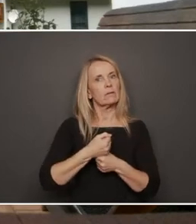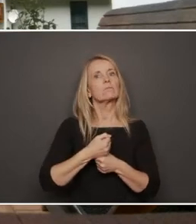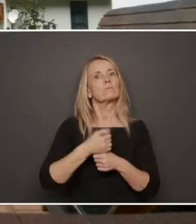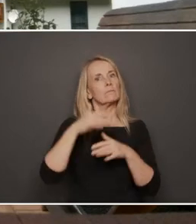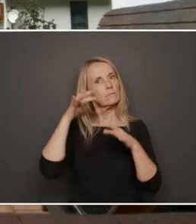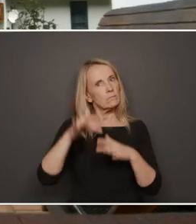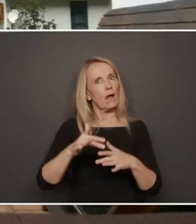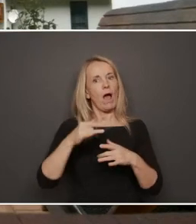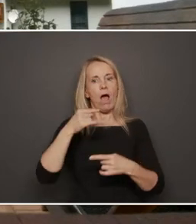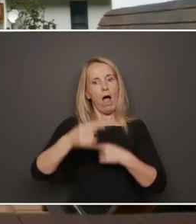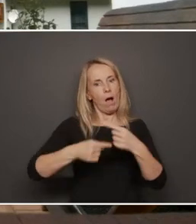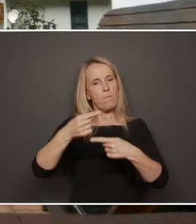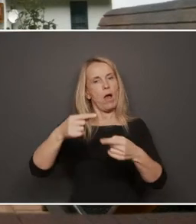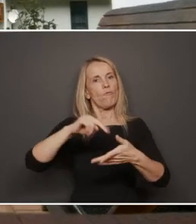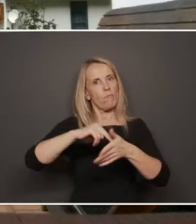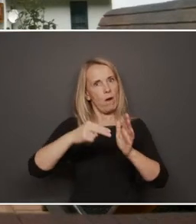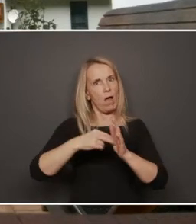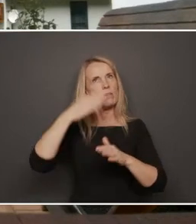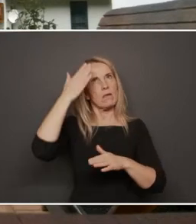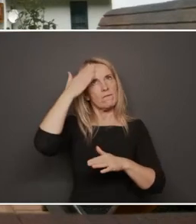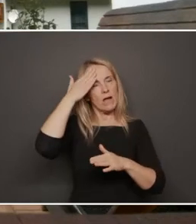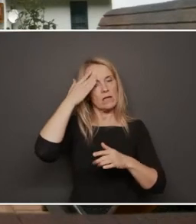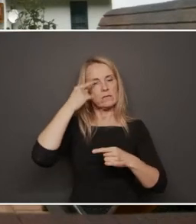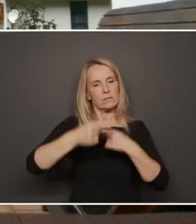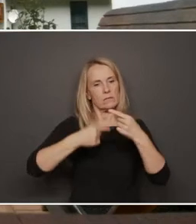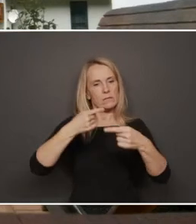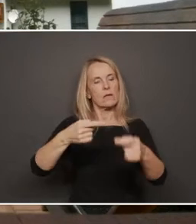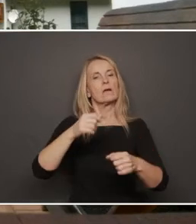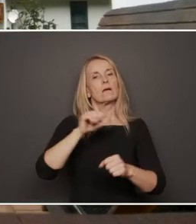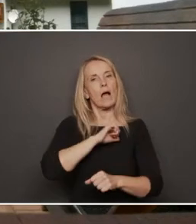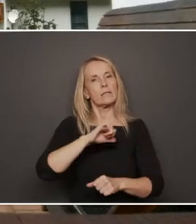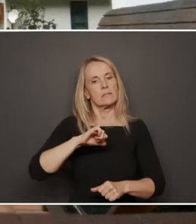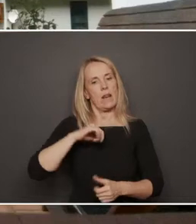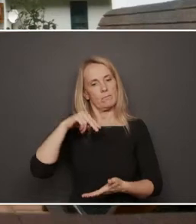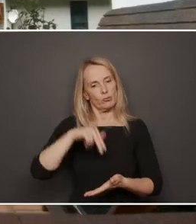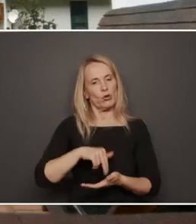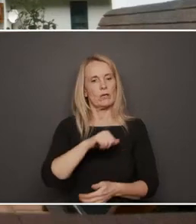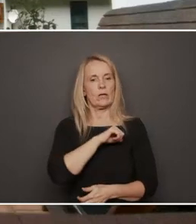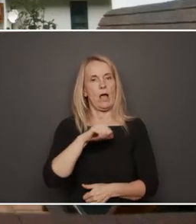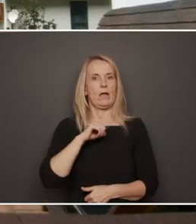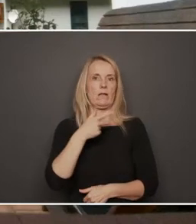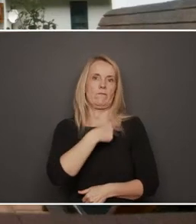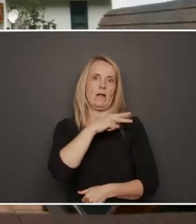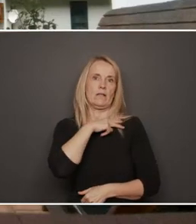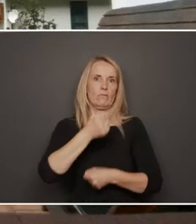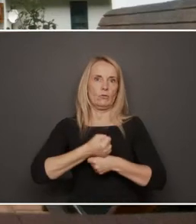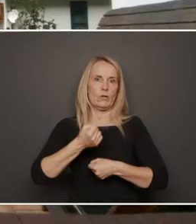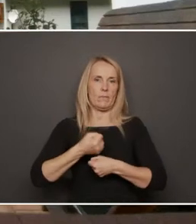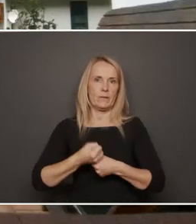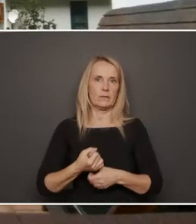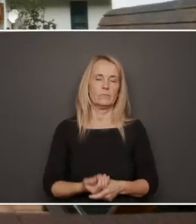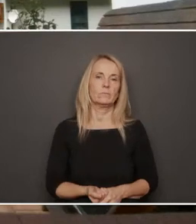eines Ablaufplans ihre Tätigkeiten selbstständig und eigenverantwortlich ausführen können.